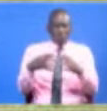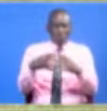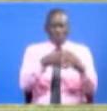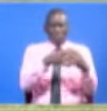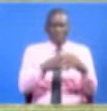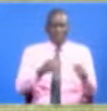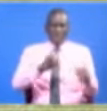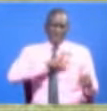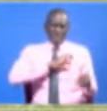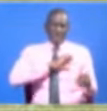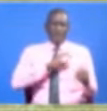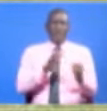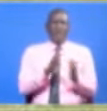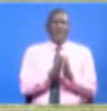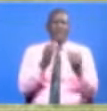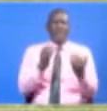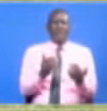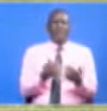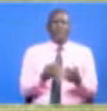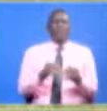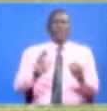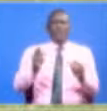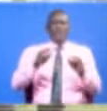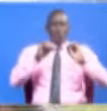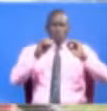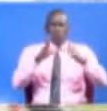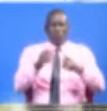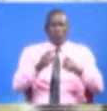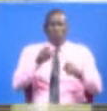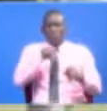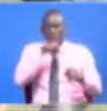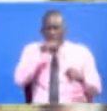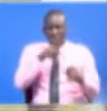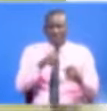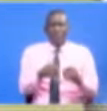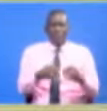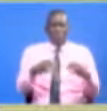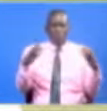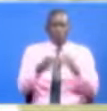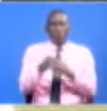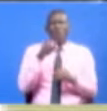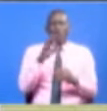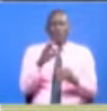Canada. Kenya chini ya mwalimu mkuu Engineer Firati, raia wa Uturuki, ni ya tatu kundini FA na alama